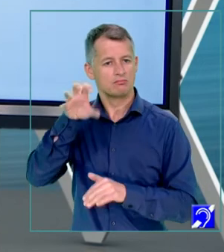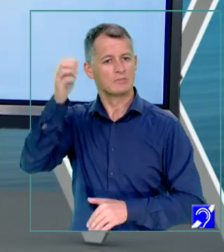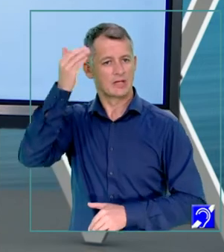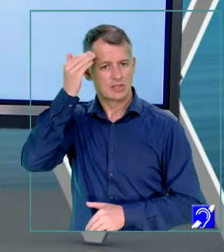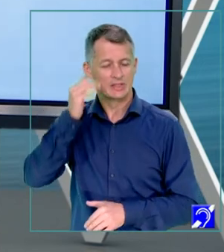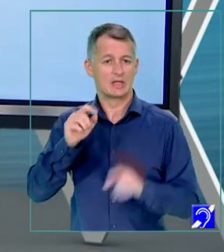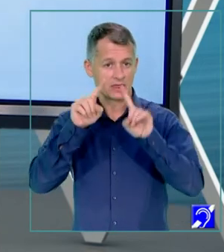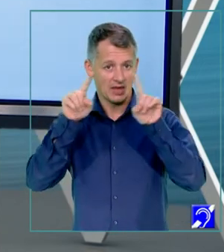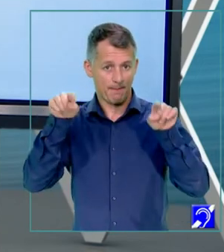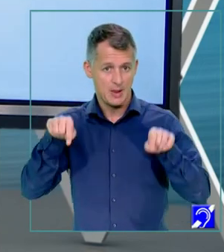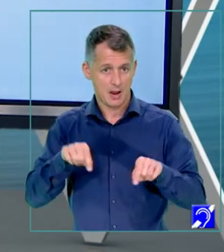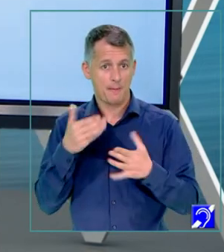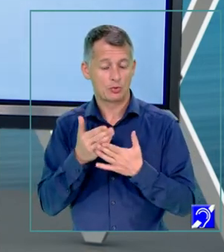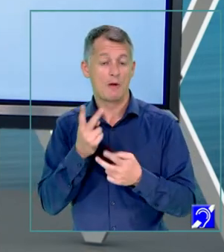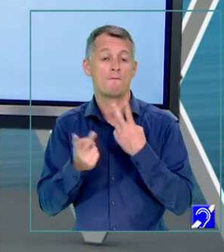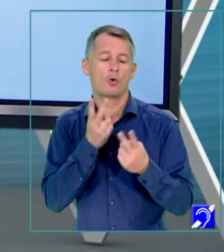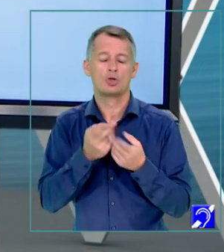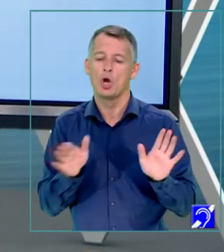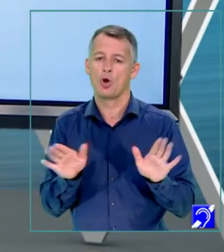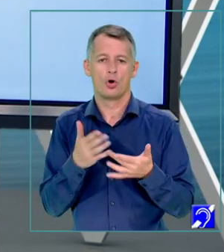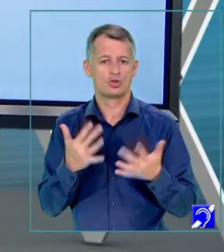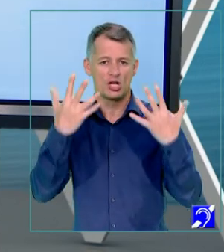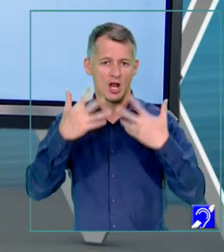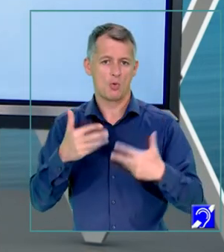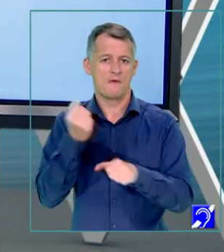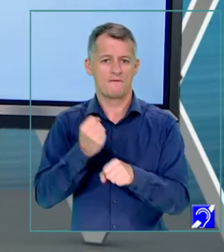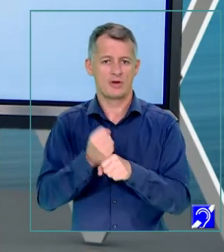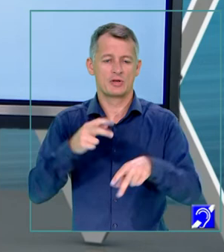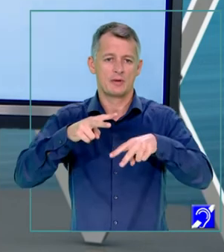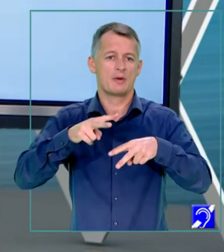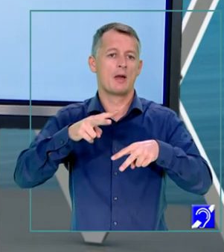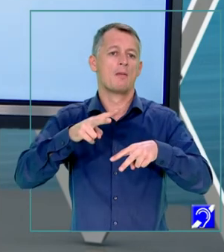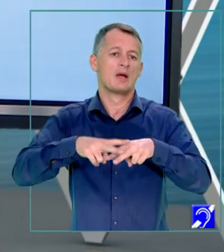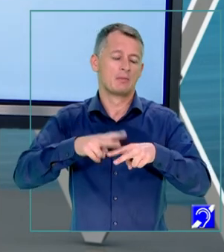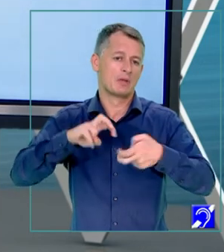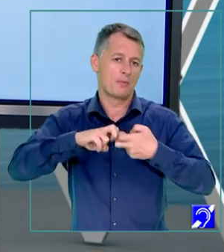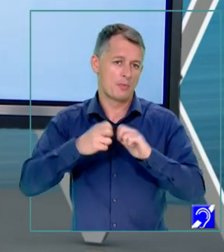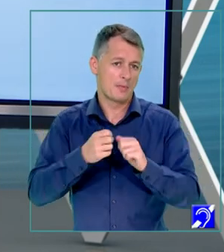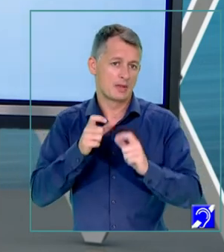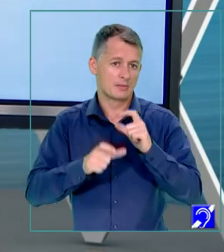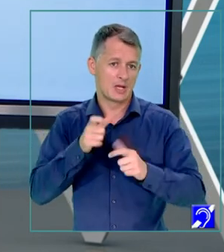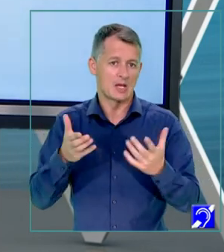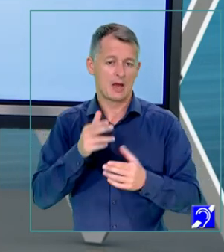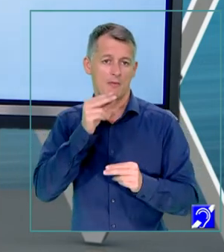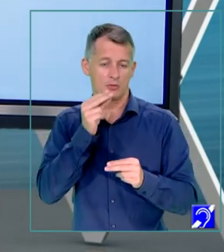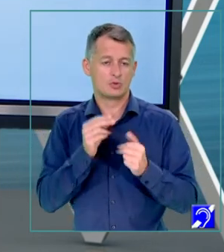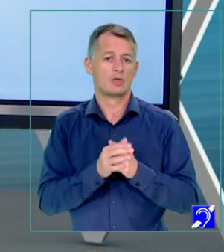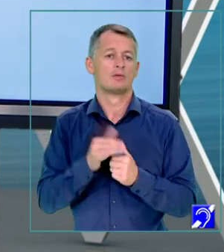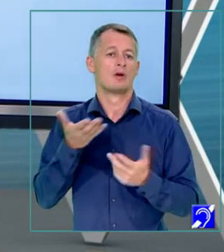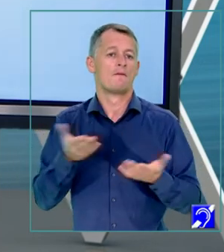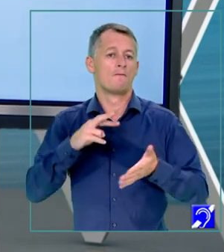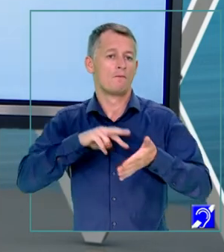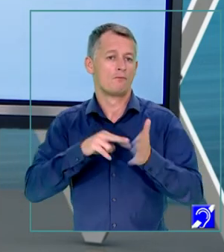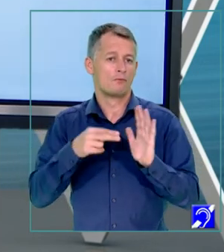folosită în fiecare calcul care îl facem în loc rămâne despre care am discutat că folosesc tehnici de calcul